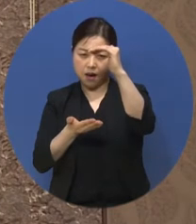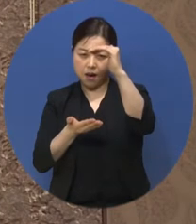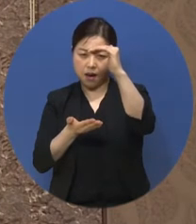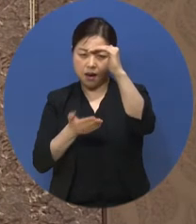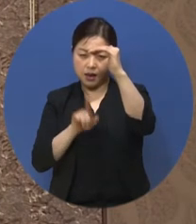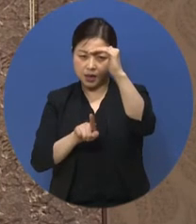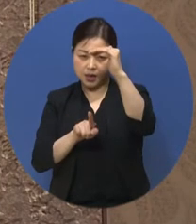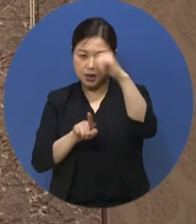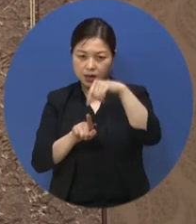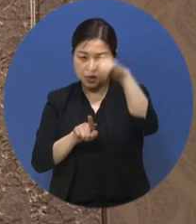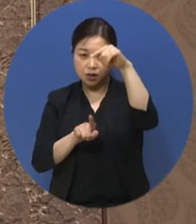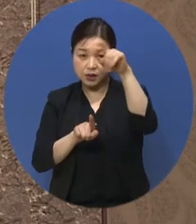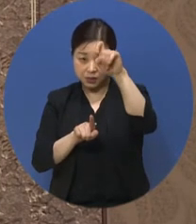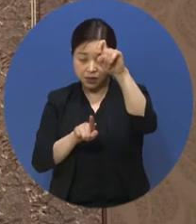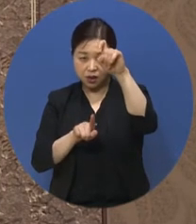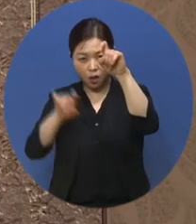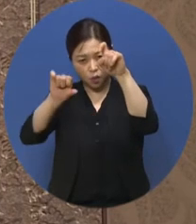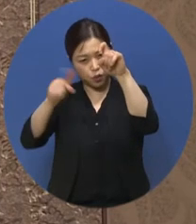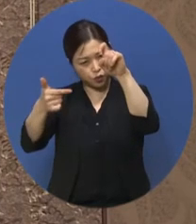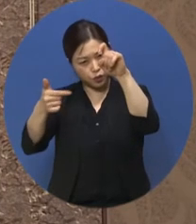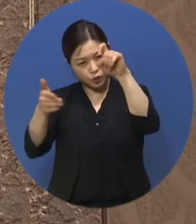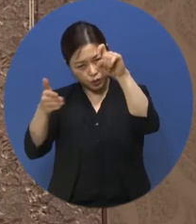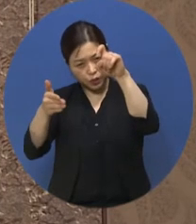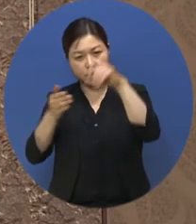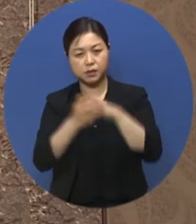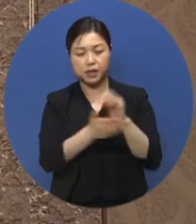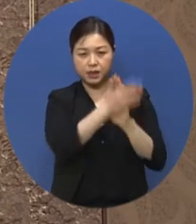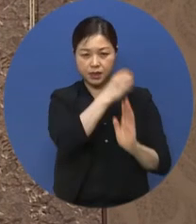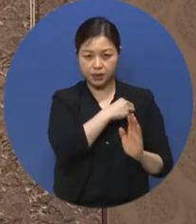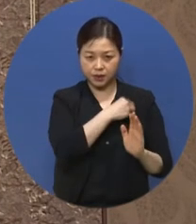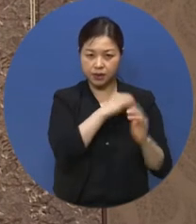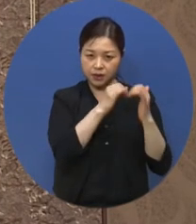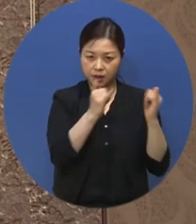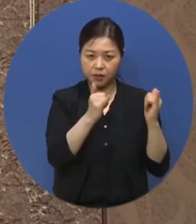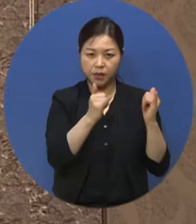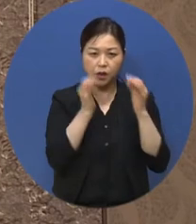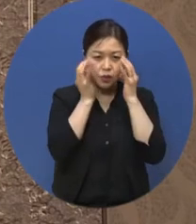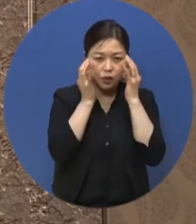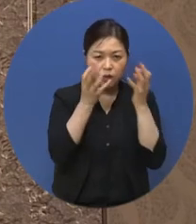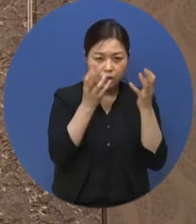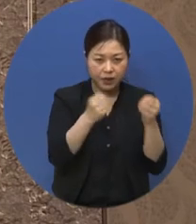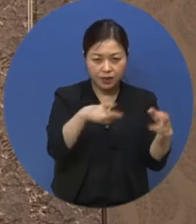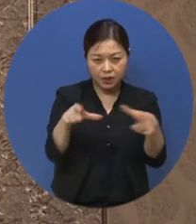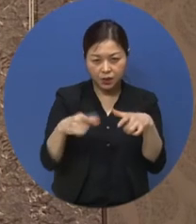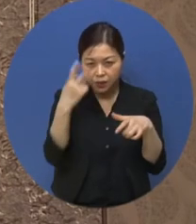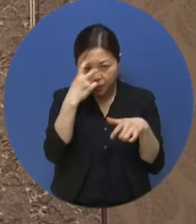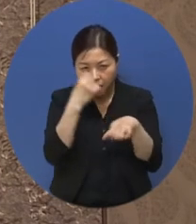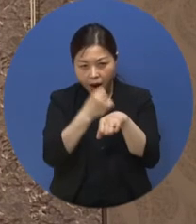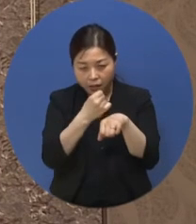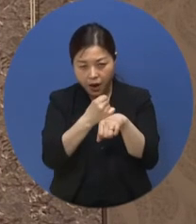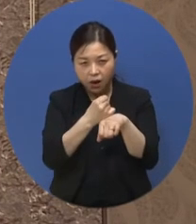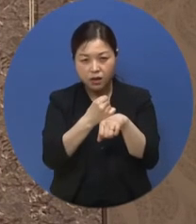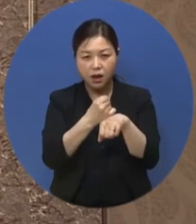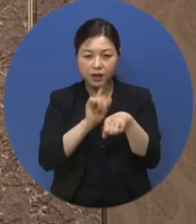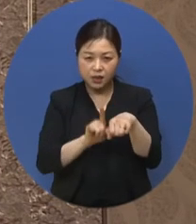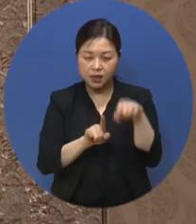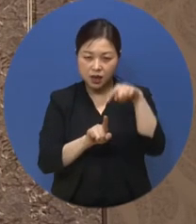되면 노력도 많이 하고 네. 지역도 많이 살펴야 되고 공부도 네. 많이 했는데 한 8, 9 정도 되는 것